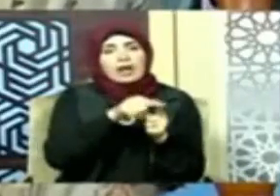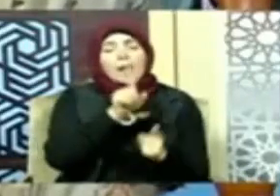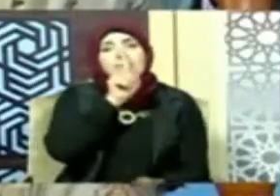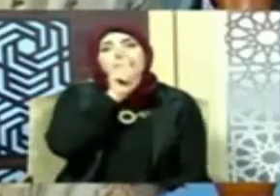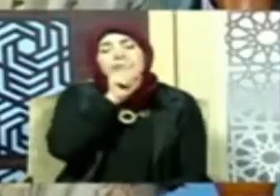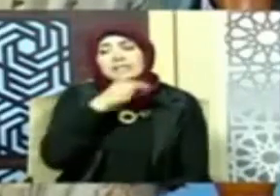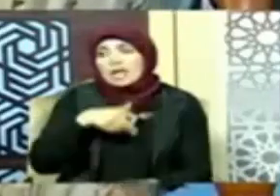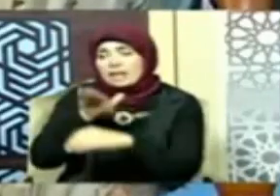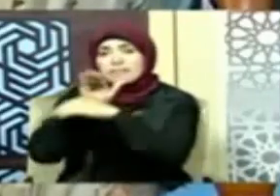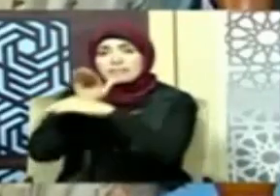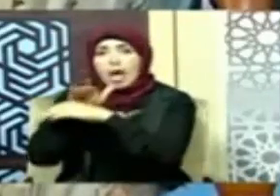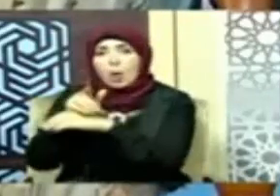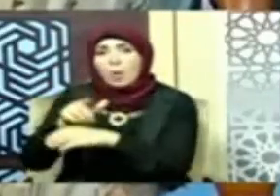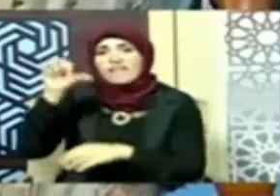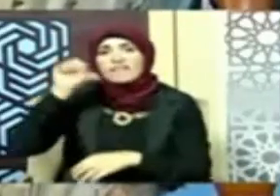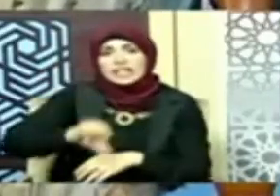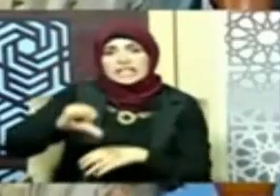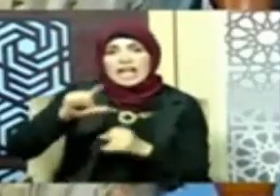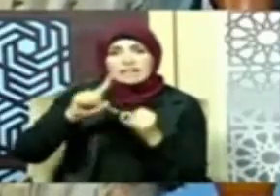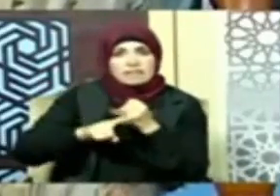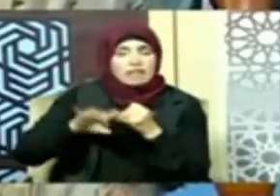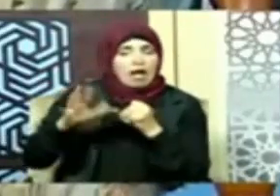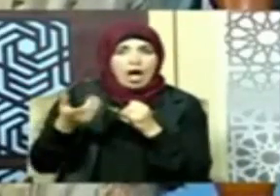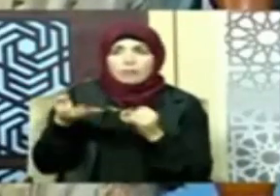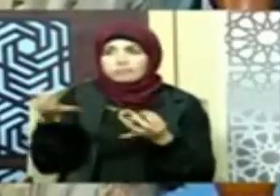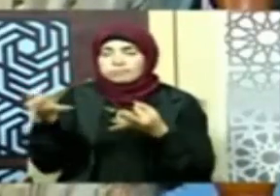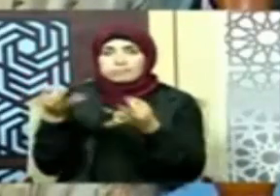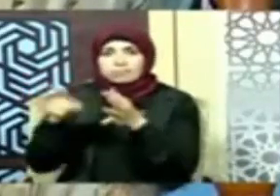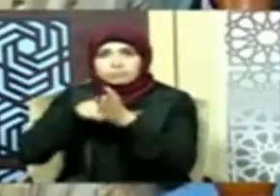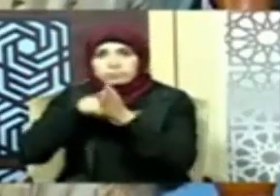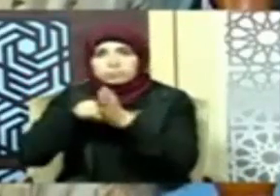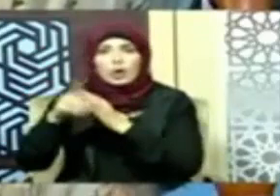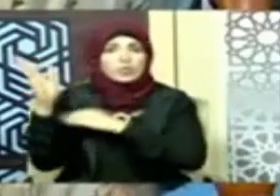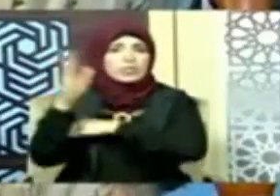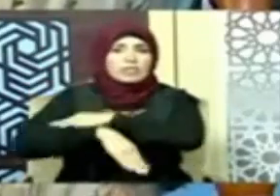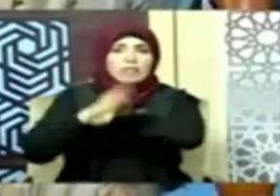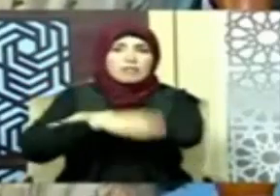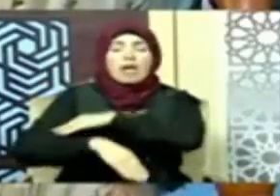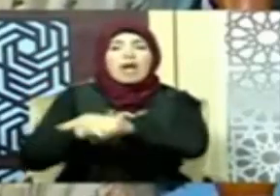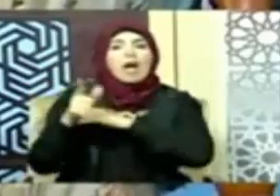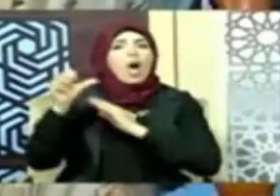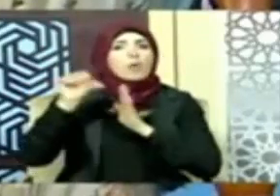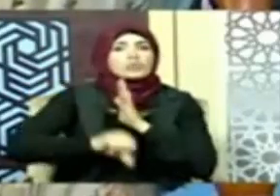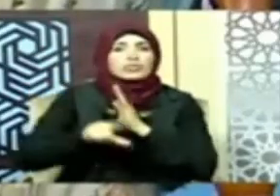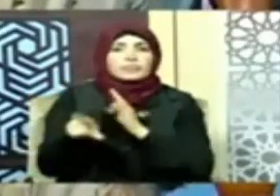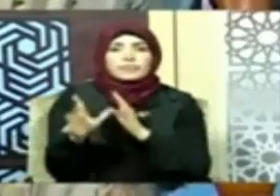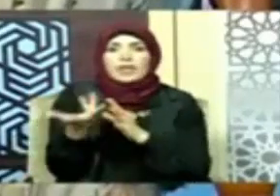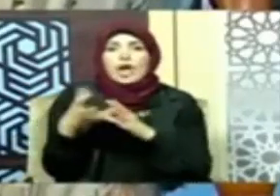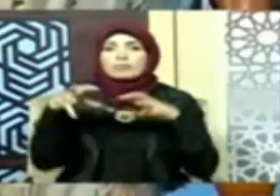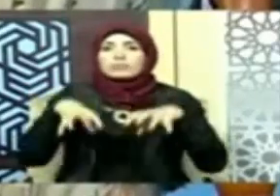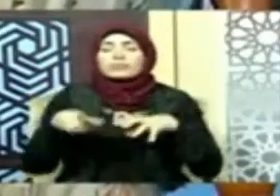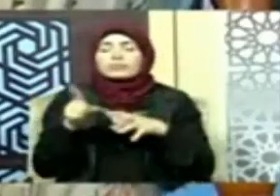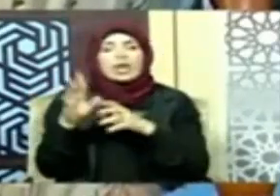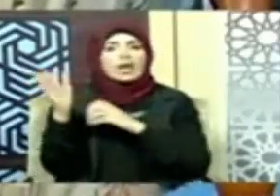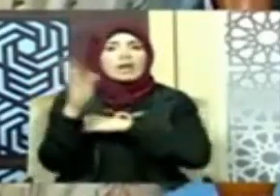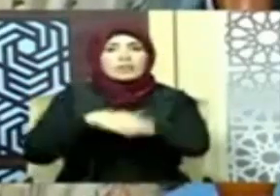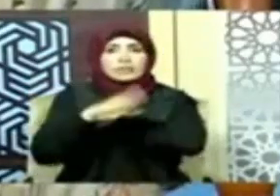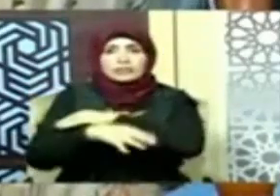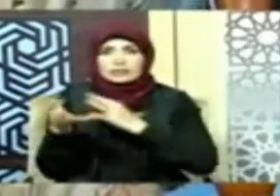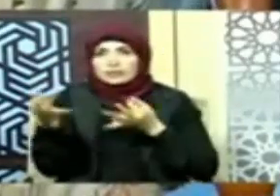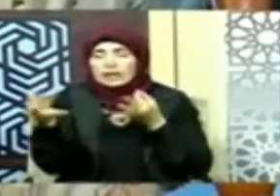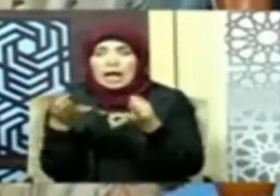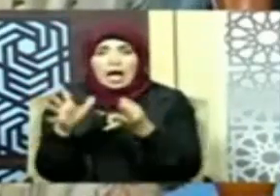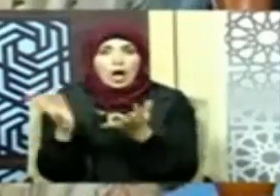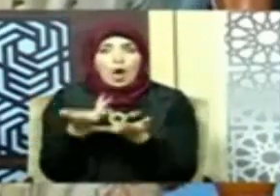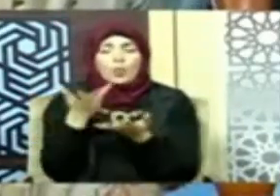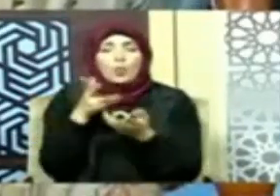يدعو إلى الفساد أو الإفساد أو التخريب أو تعطيل مصالح الناس،